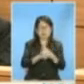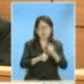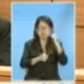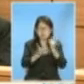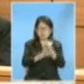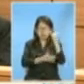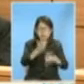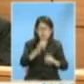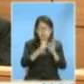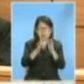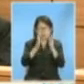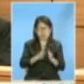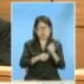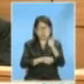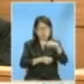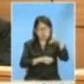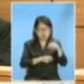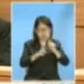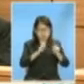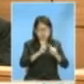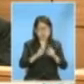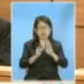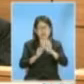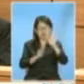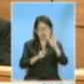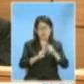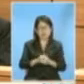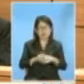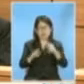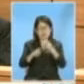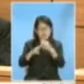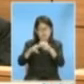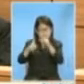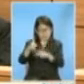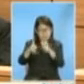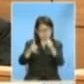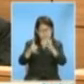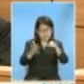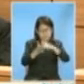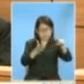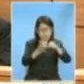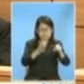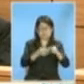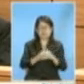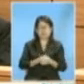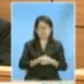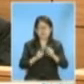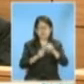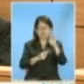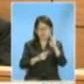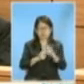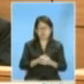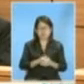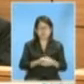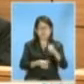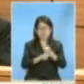ชอบบุคคลในองค์กรตรวจสอบ5ถอดถอนบุคคลออกจากตำแหน่ง6บ